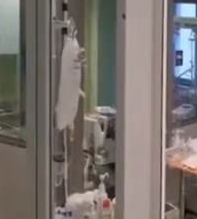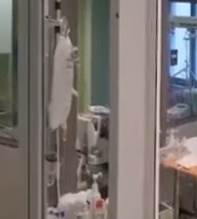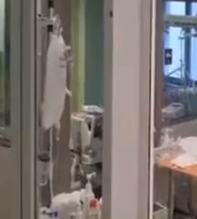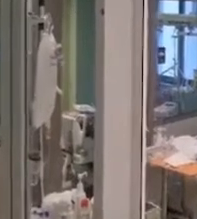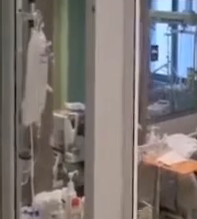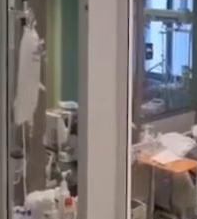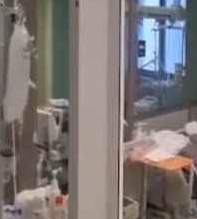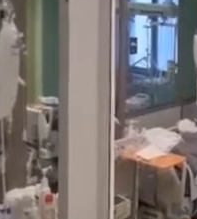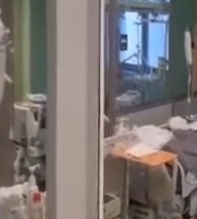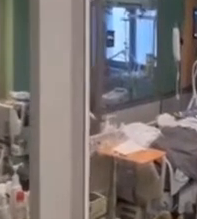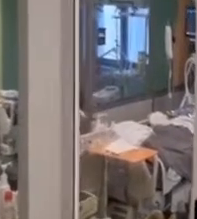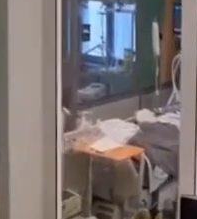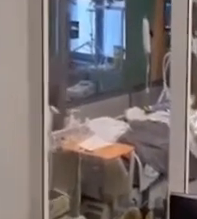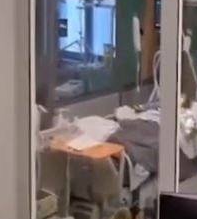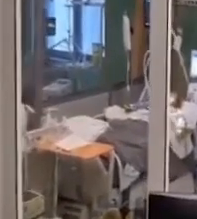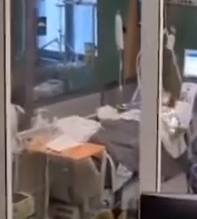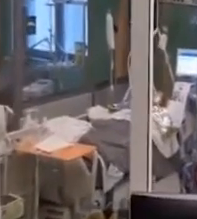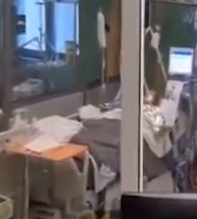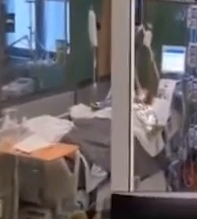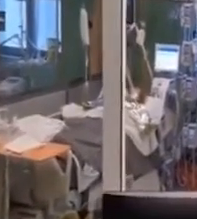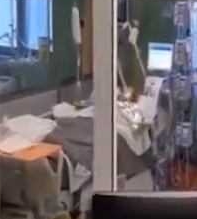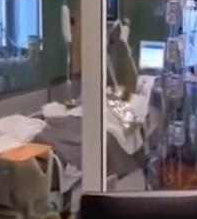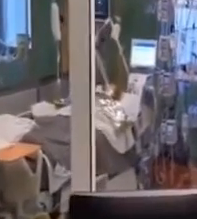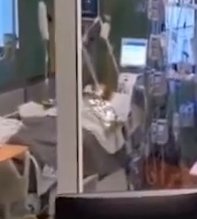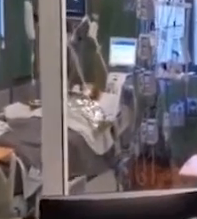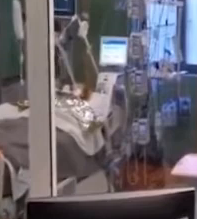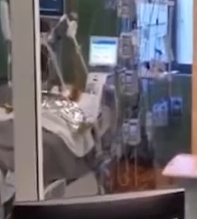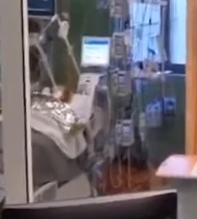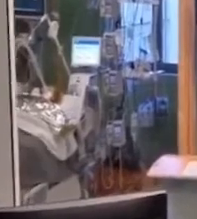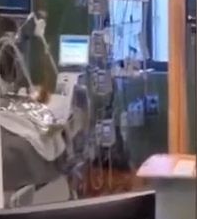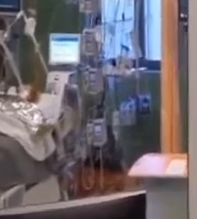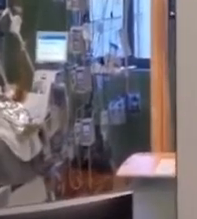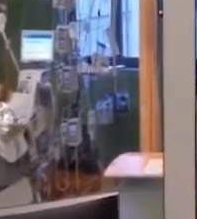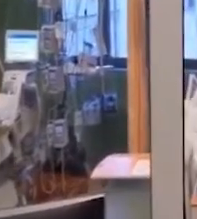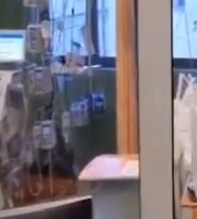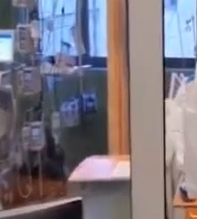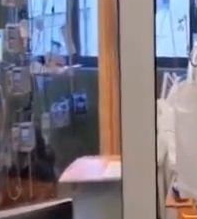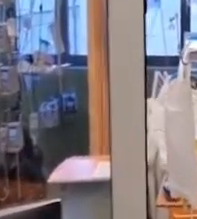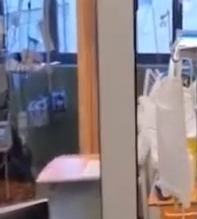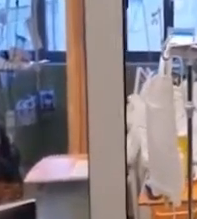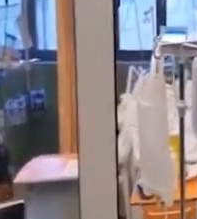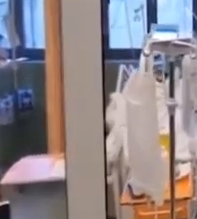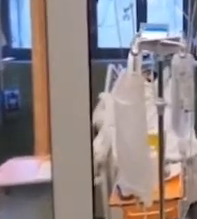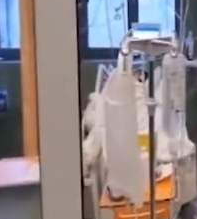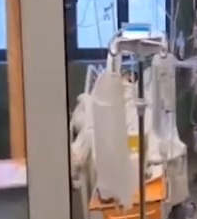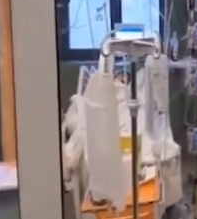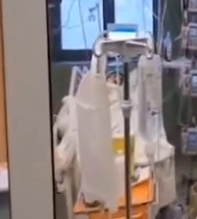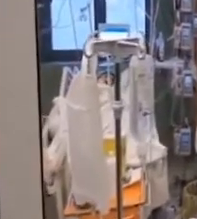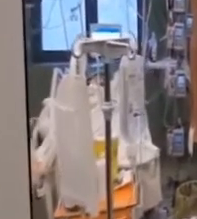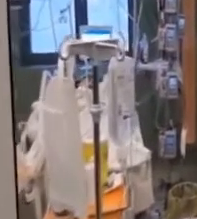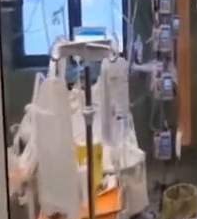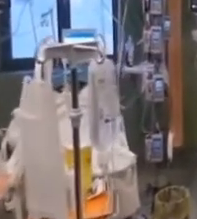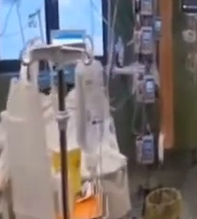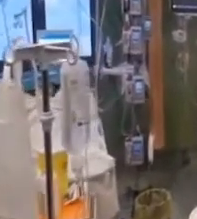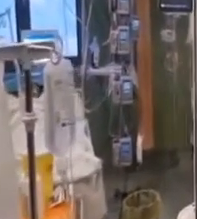Τετραψήφιος αριθμός κρουσμάτων μετά από 9 συνεχόμενες ημέρες, όπου οι μολύνσεις έμειναν κάτω από τις 1000, ανακοίνωσε σήμερα ο Εθνικός Οργανισμός Δημόσιας